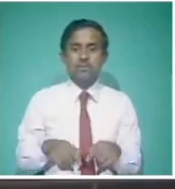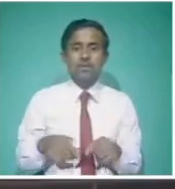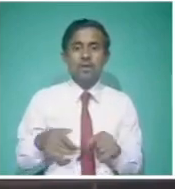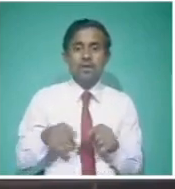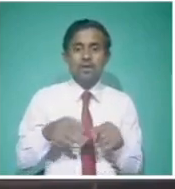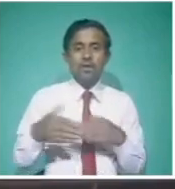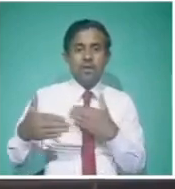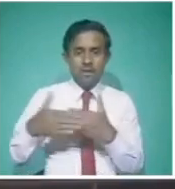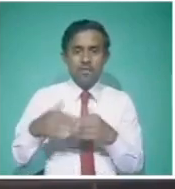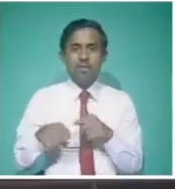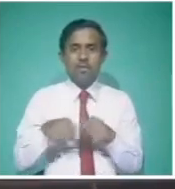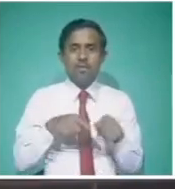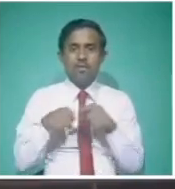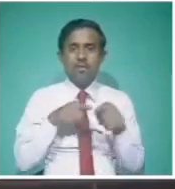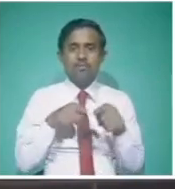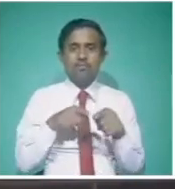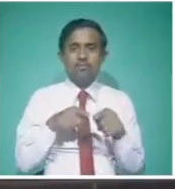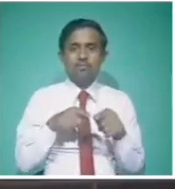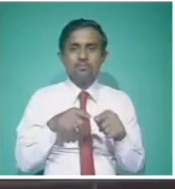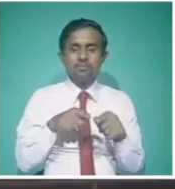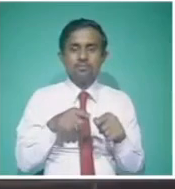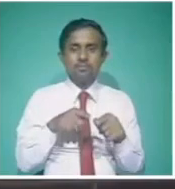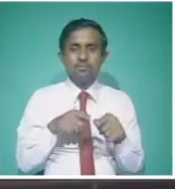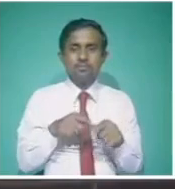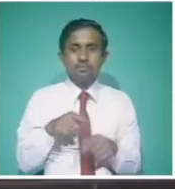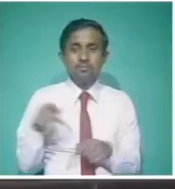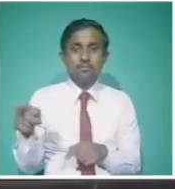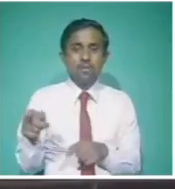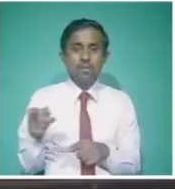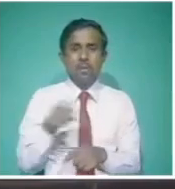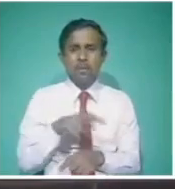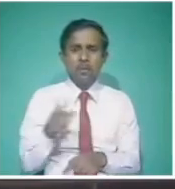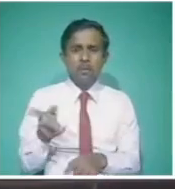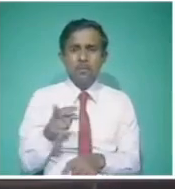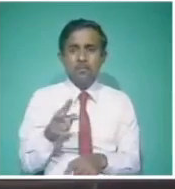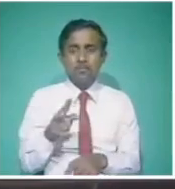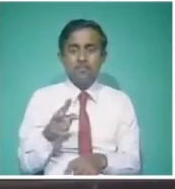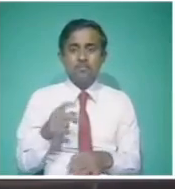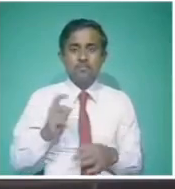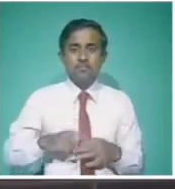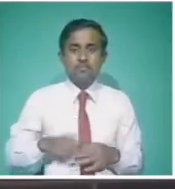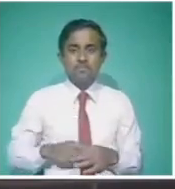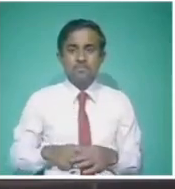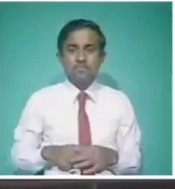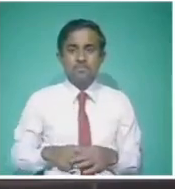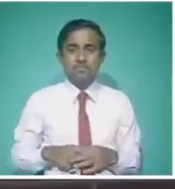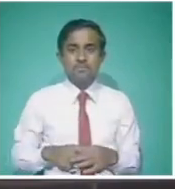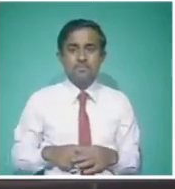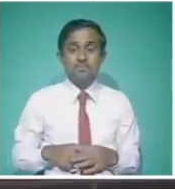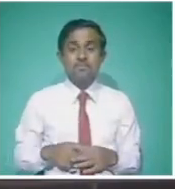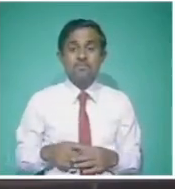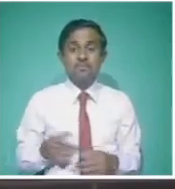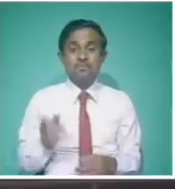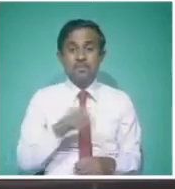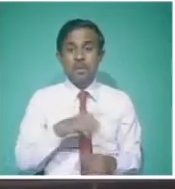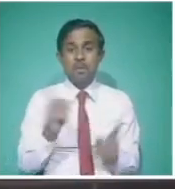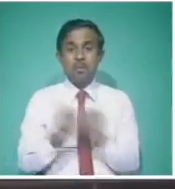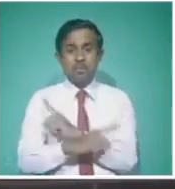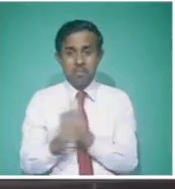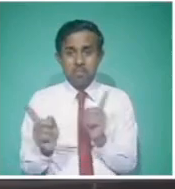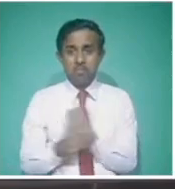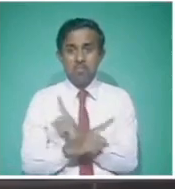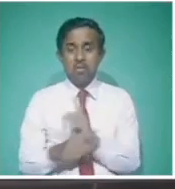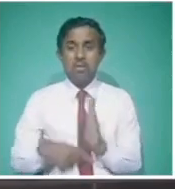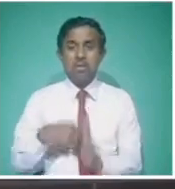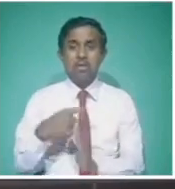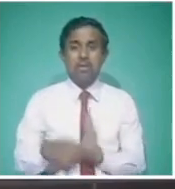යනවා. හරිද? ඒක ළඟින් යනවා. ඒකින්ද ඒ පැත්තට මේ පැත්තට යන එක තමයි තියෙන ප්‍රශ්නේ. ඒ පැත්තට මේ පැත්තට යනකොට තමයි මේ